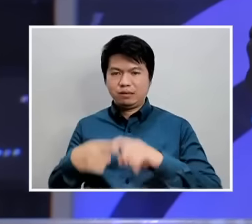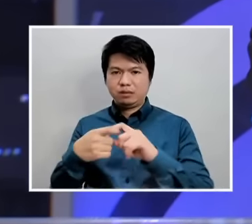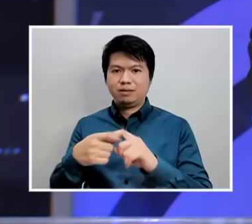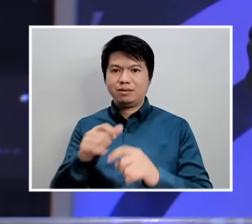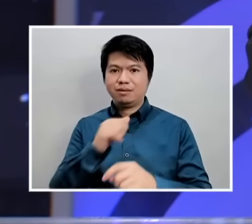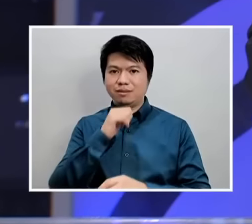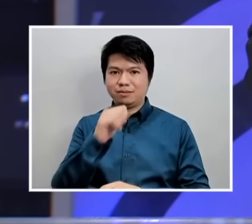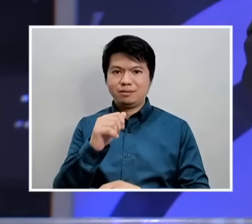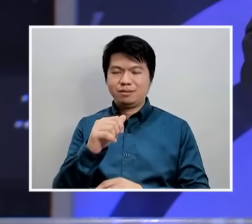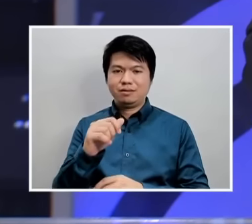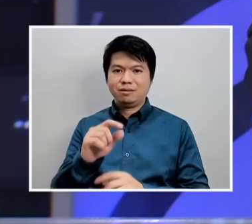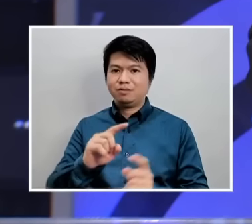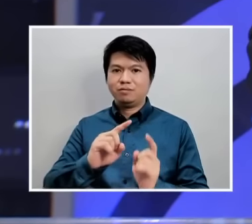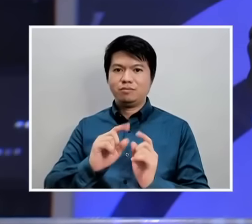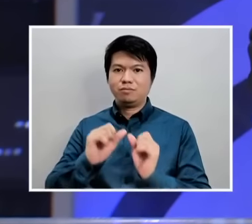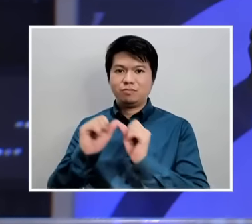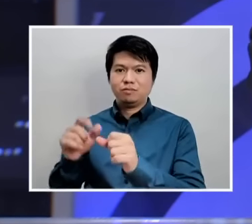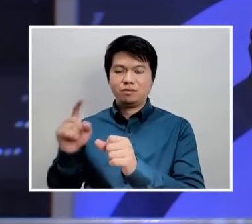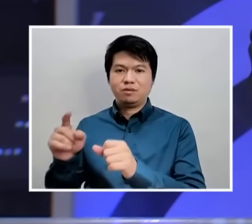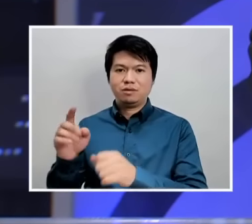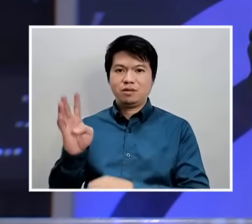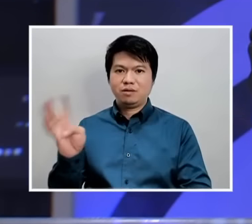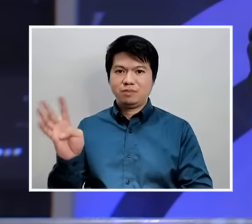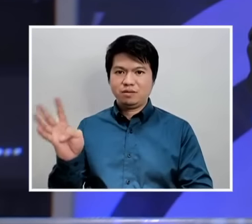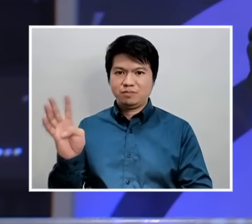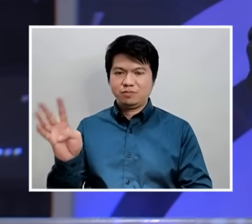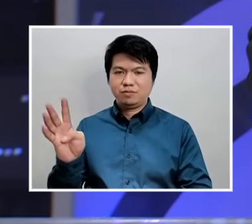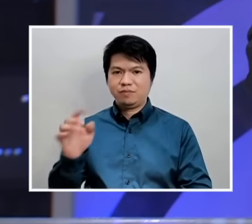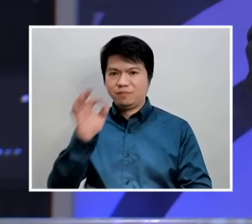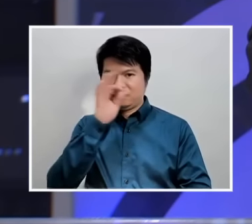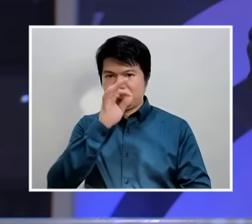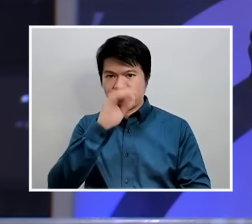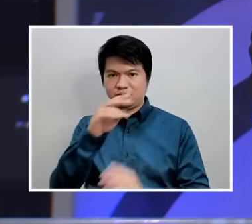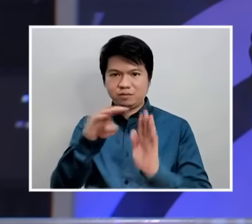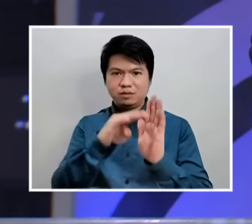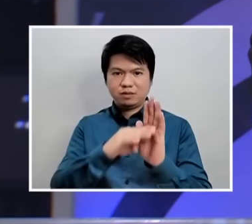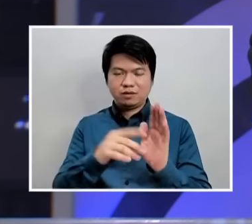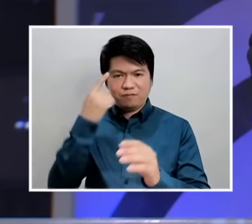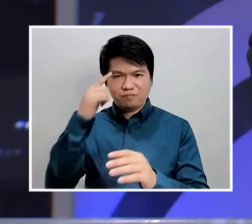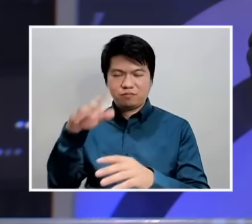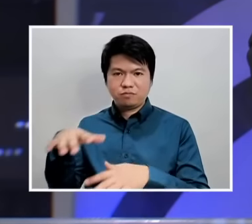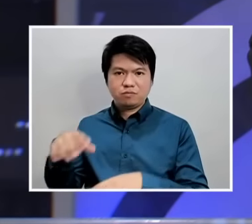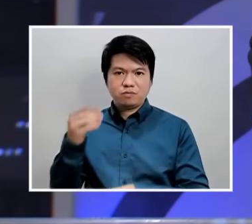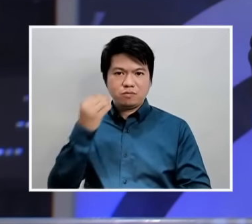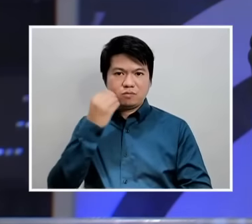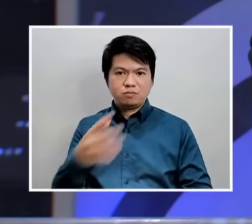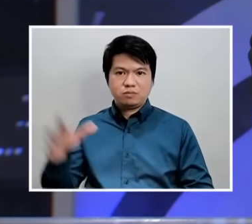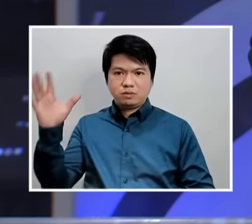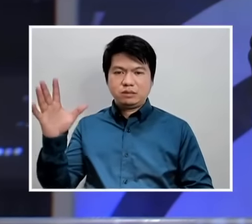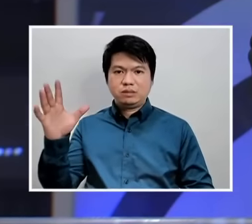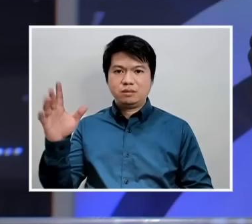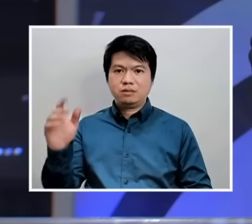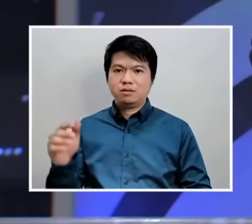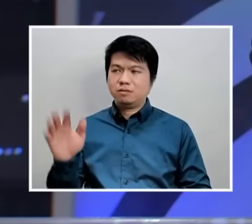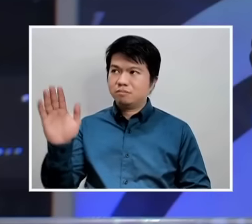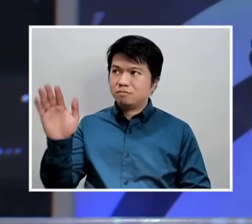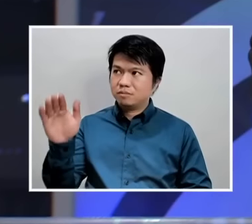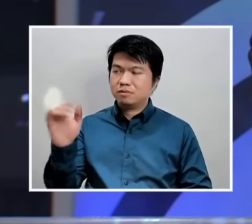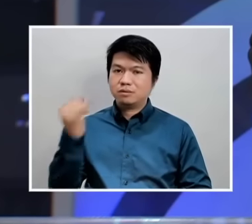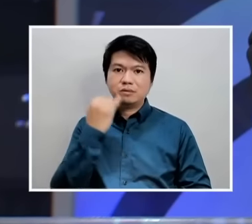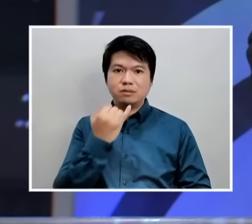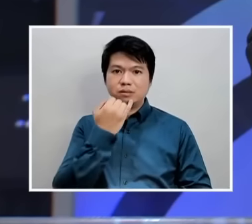40 Pinoy na nagpalista para sa repatriation. Nanawagan naman at nakikiusap ang Pilipinas sa Israel at